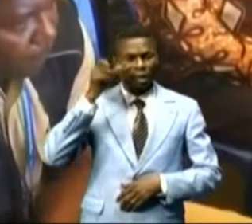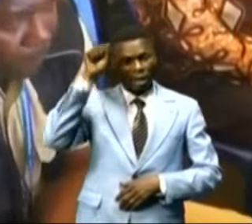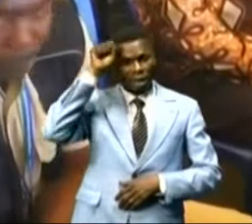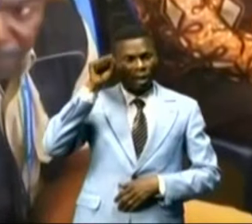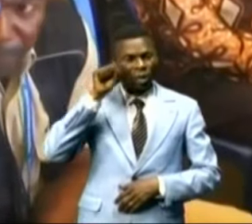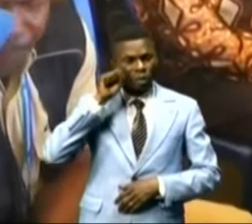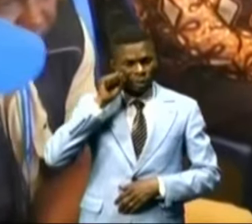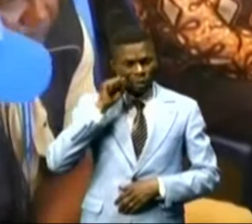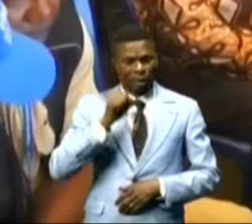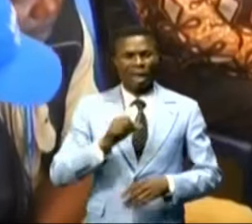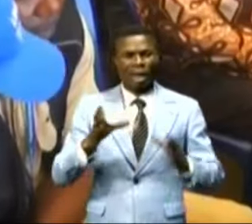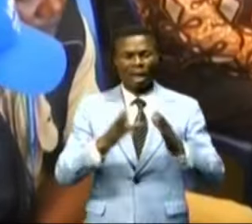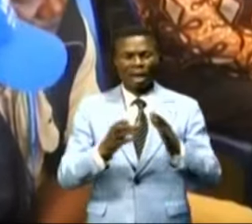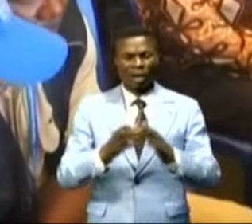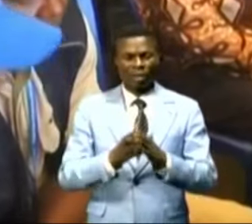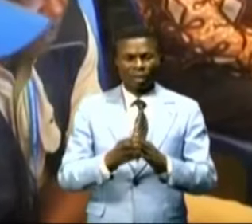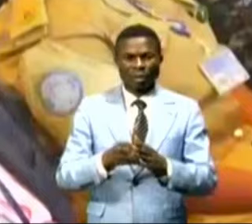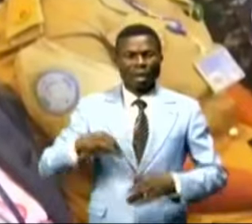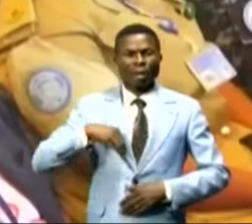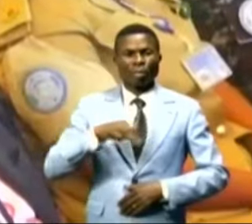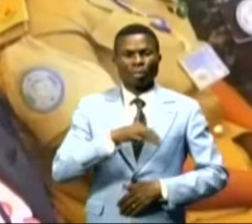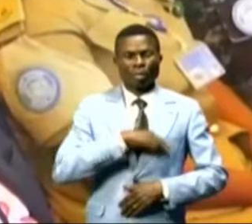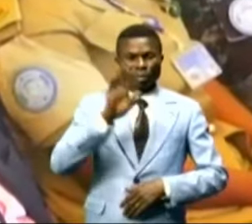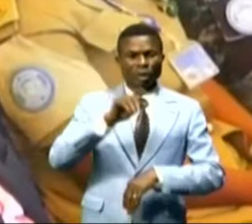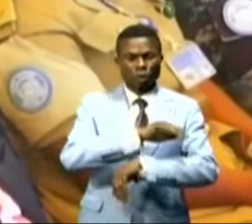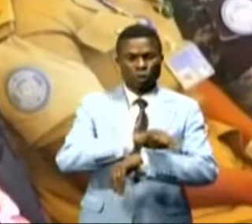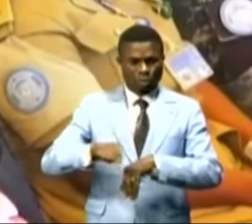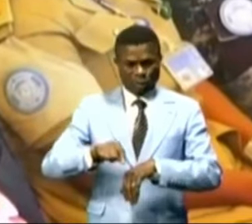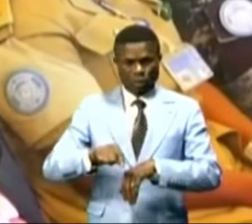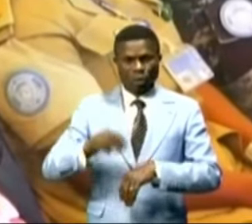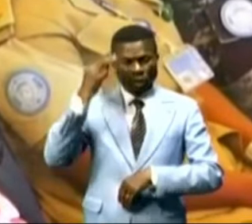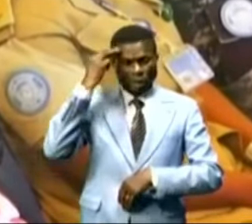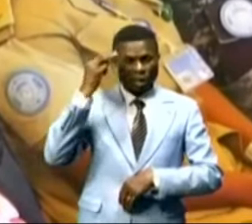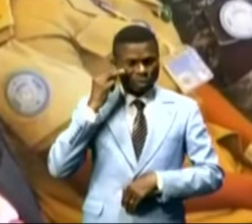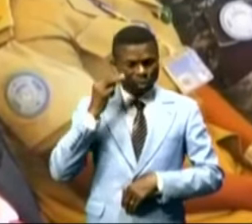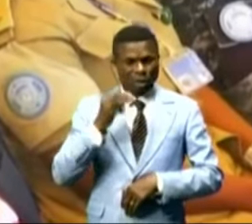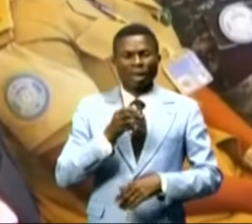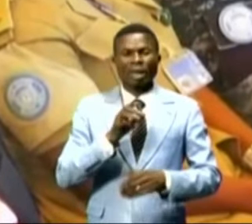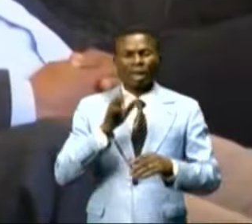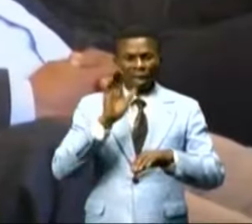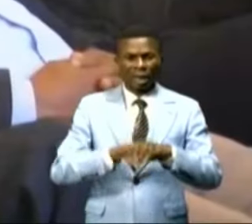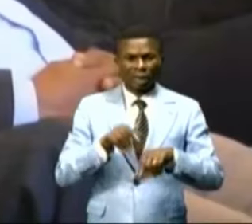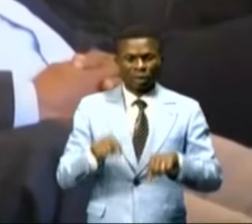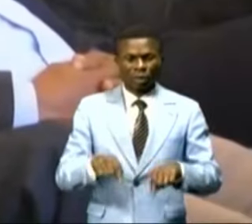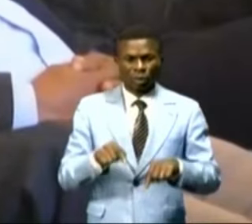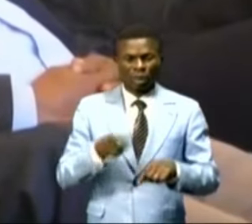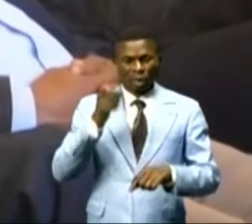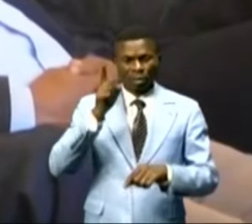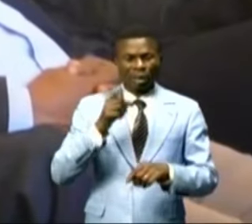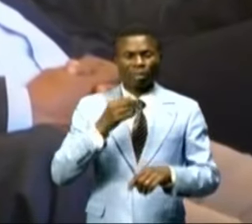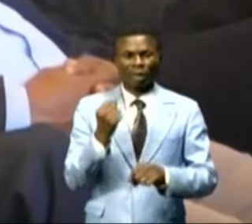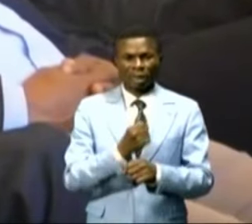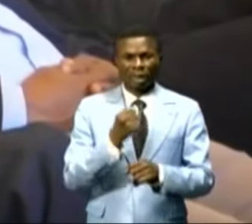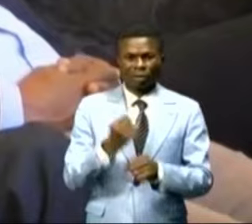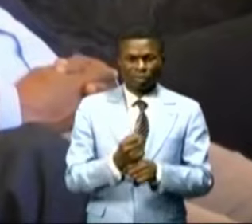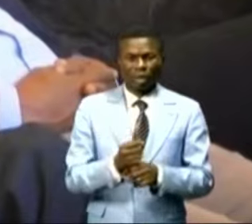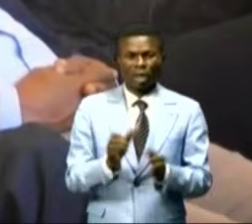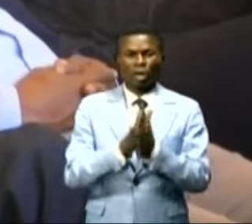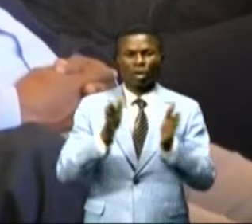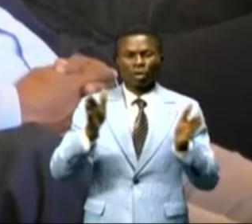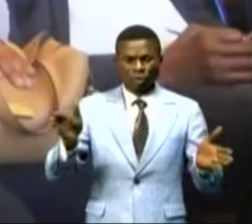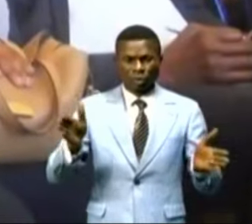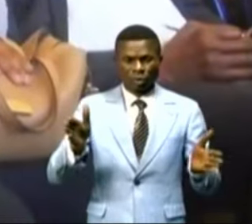Suminwa, accompagnée de quelques membres de son gouvernement, a entamé aujourd'hui sa première mission